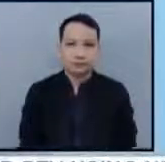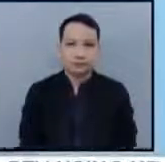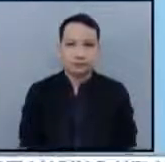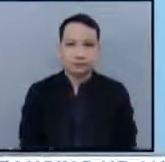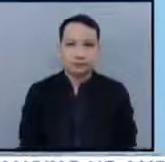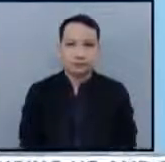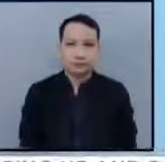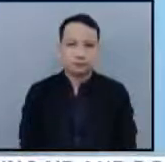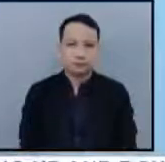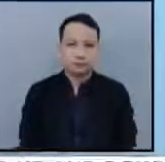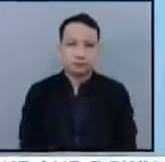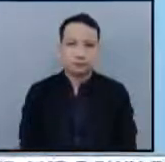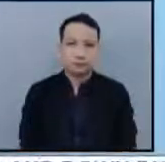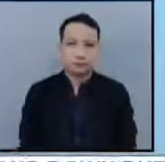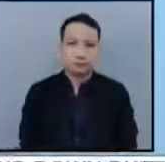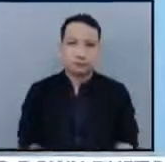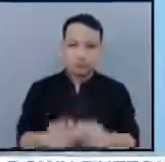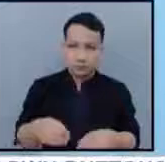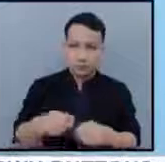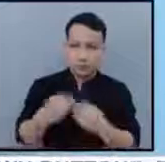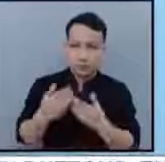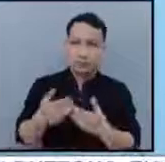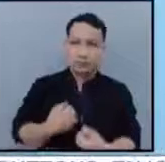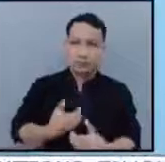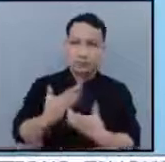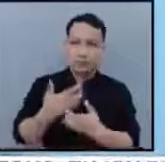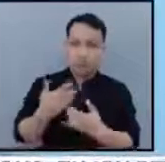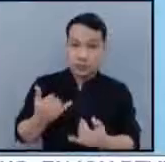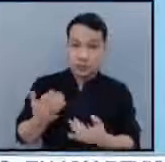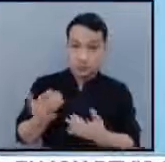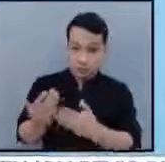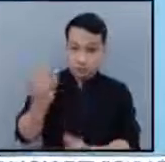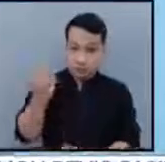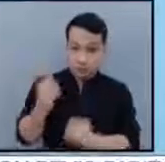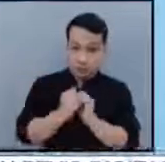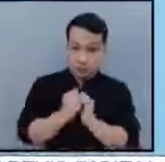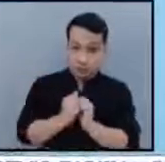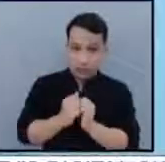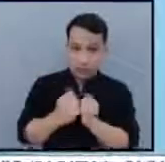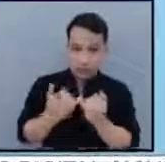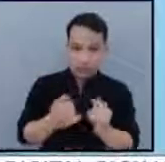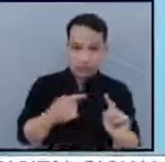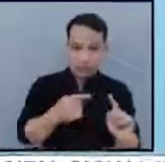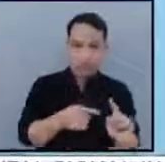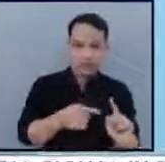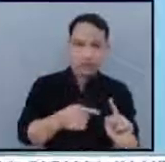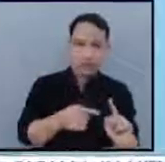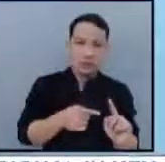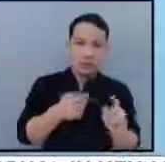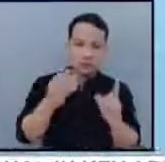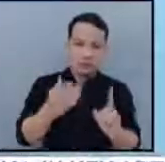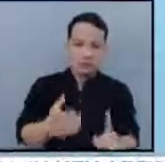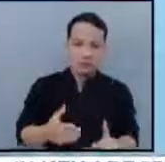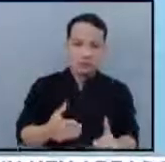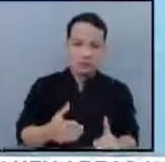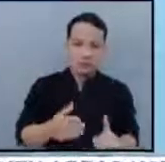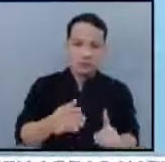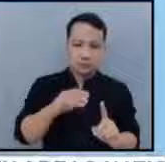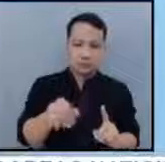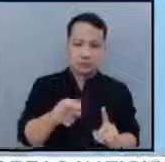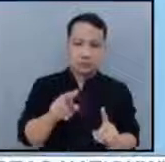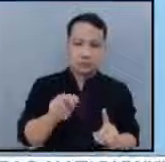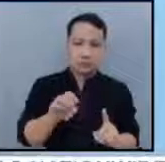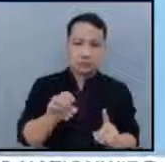At para po magbigay inspirasyon sa atin ngayong umaga, makakapanihan po natin si Teacher June Merv Horta, ang isa sa mga tinanghal and